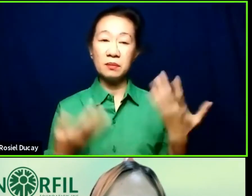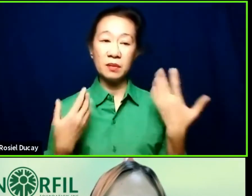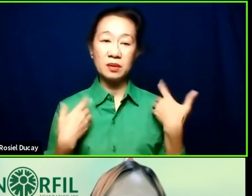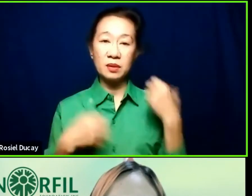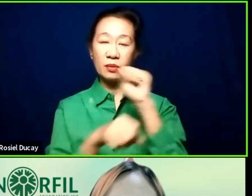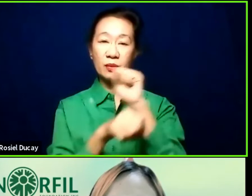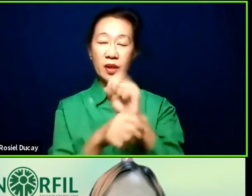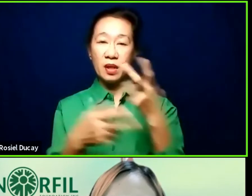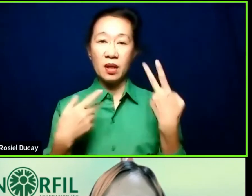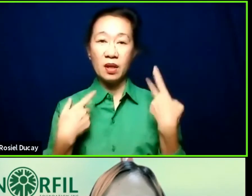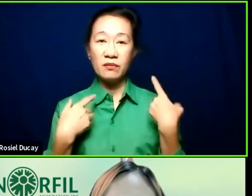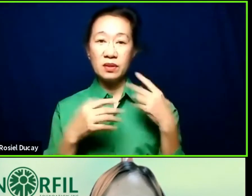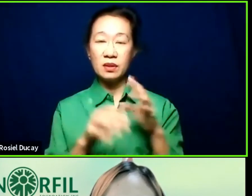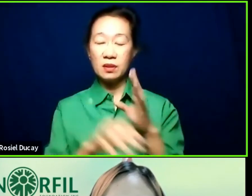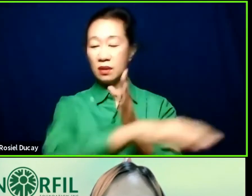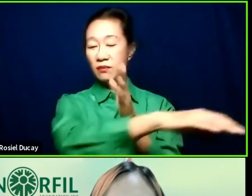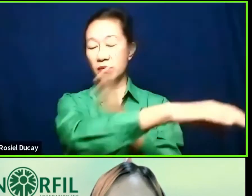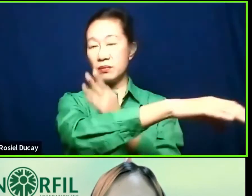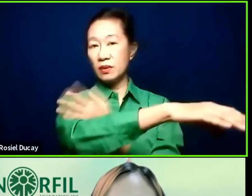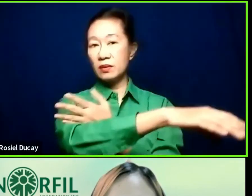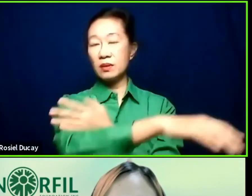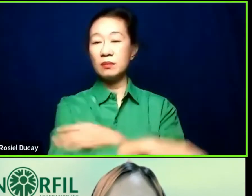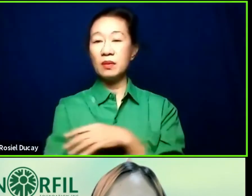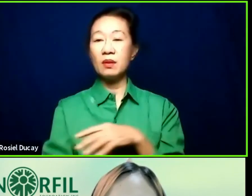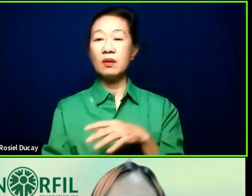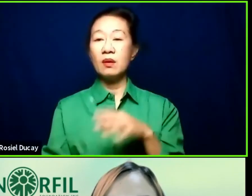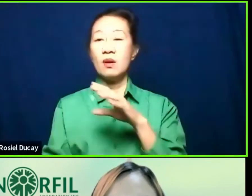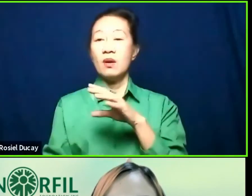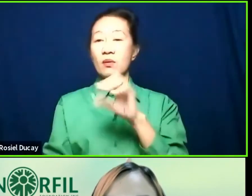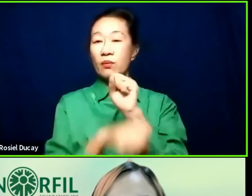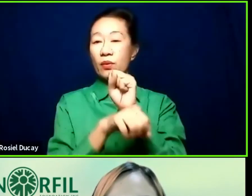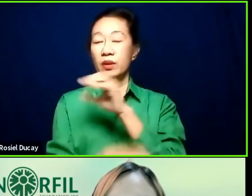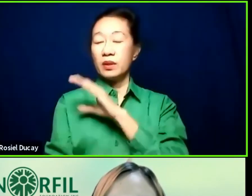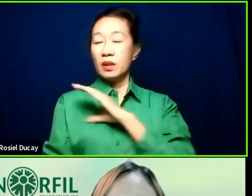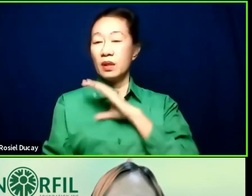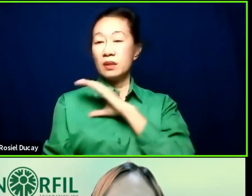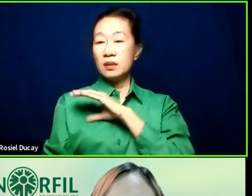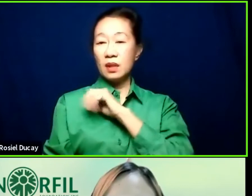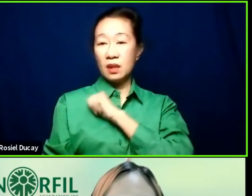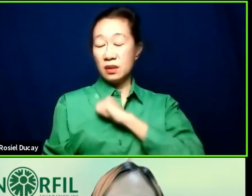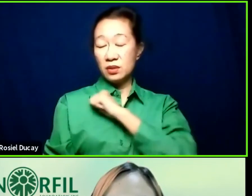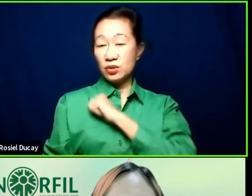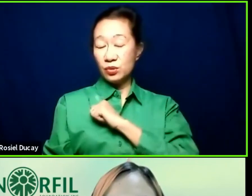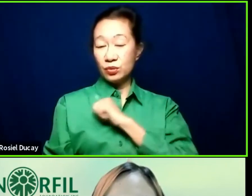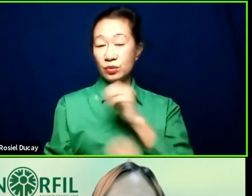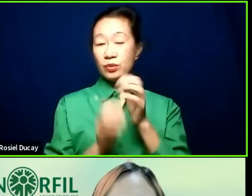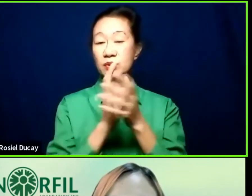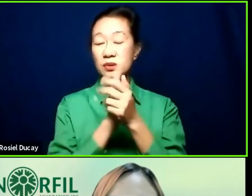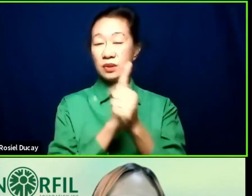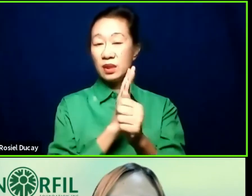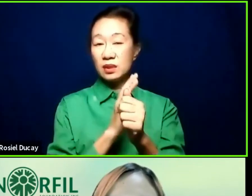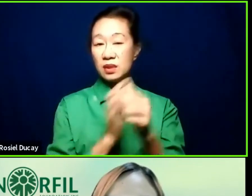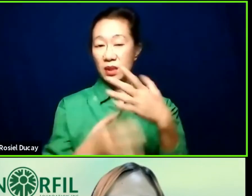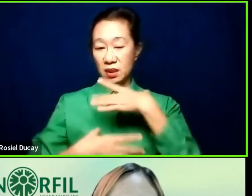meron na po ba siyang na-develop na work attitudes and work skills, interest niya yung trabahong yon,